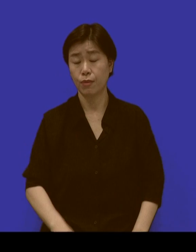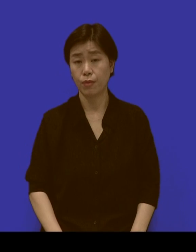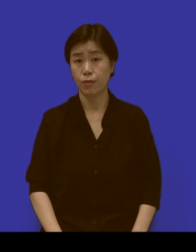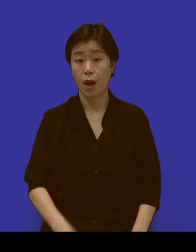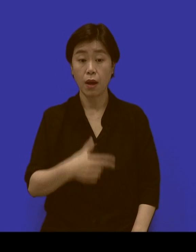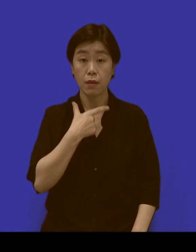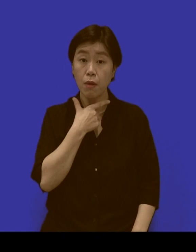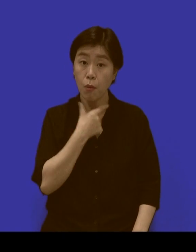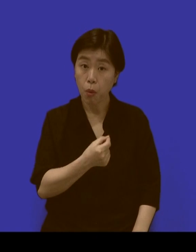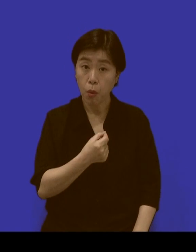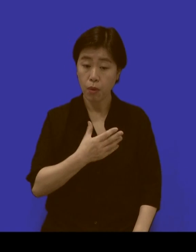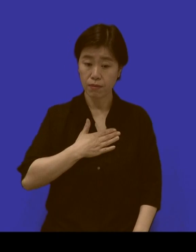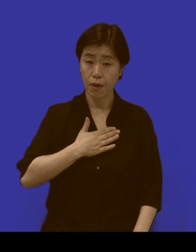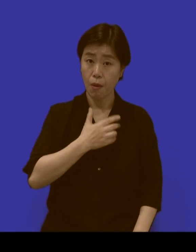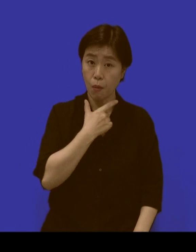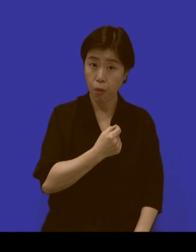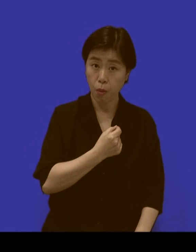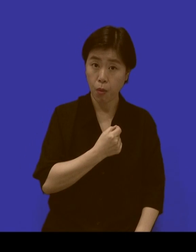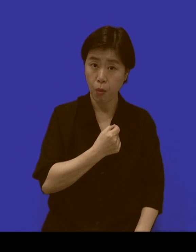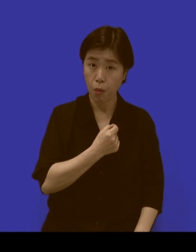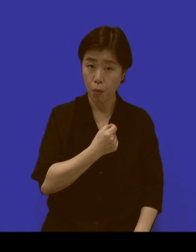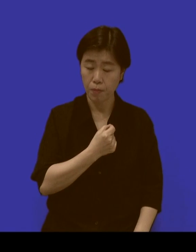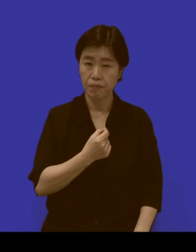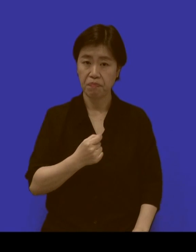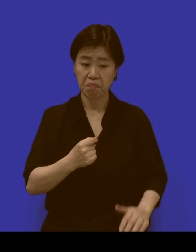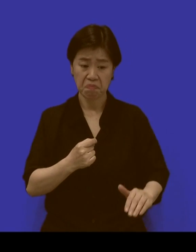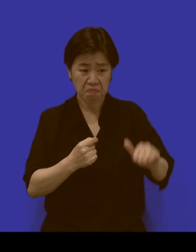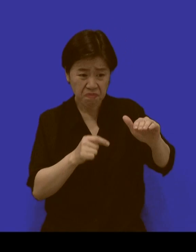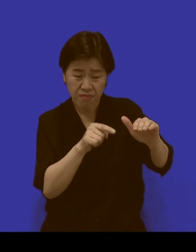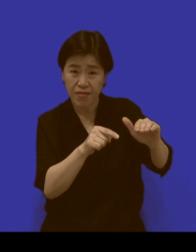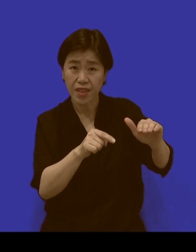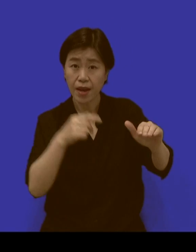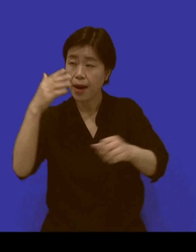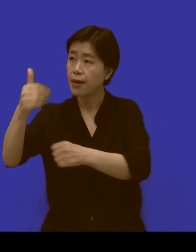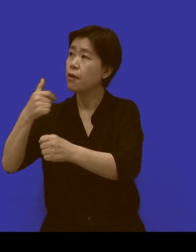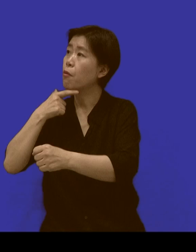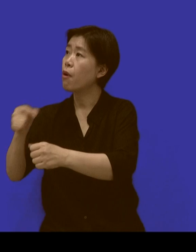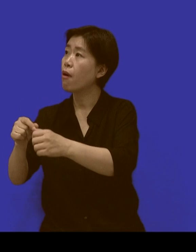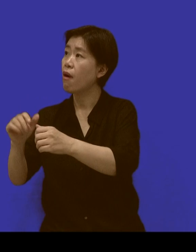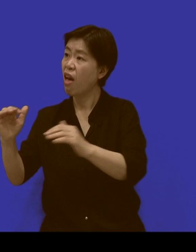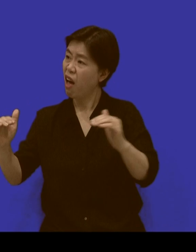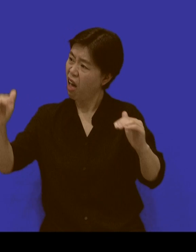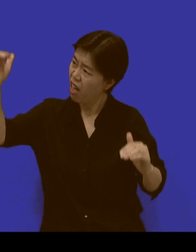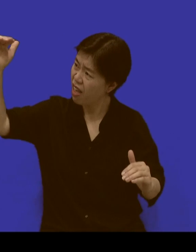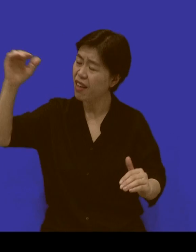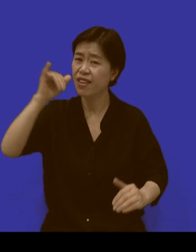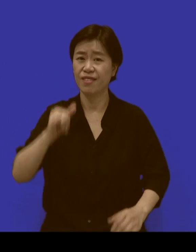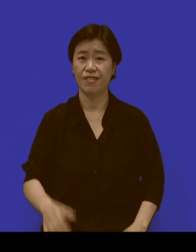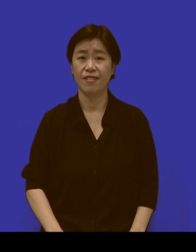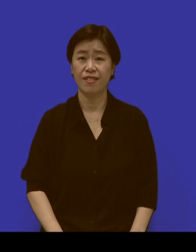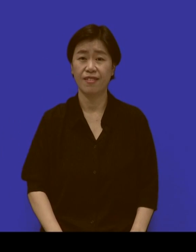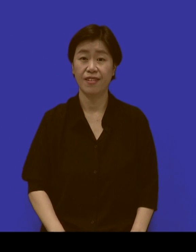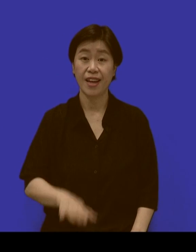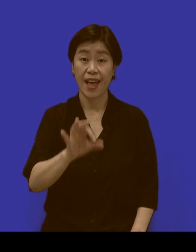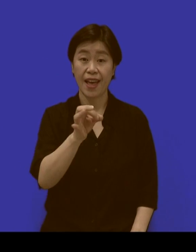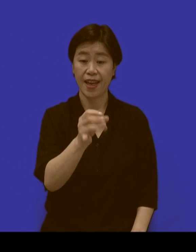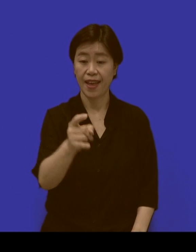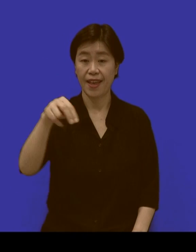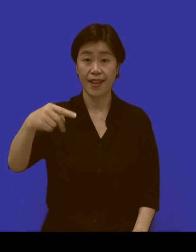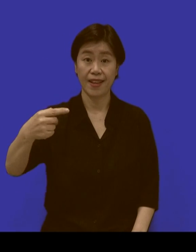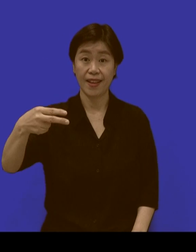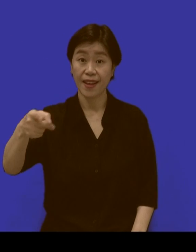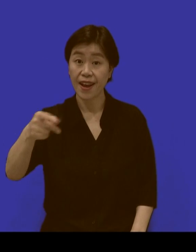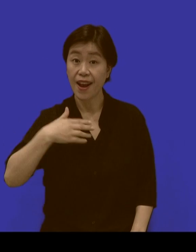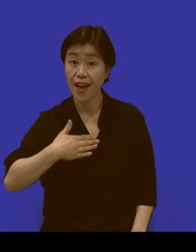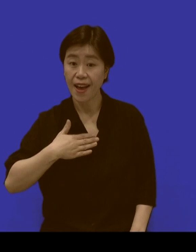원했던 것보다도 하나님의 섭리는 더 크구나. 그래서 에스더서가 생각났어요. 거기에 에스더 왕비가 그